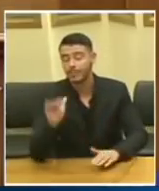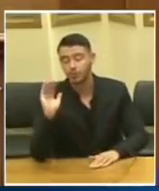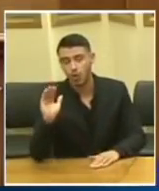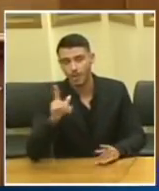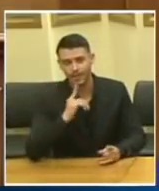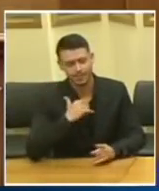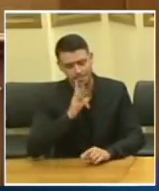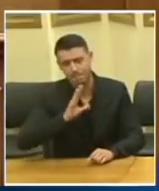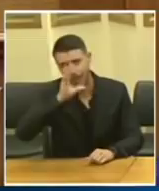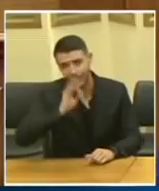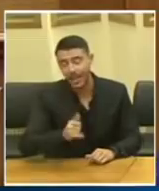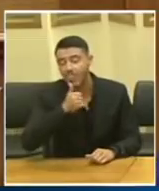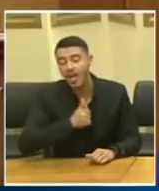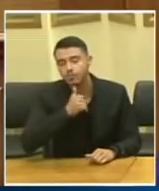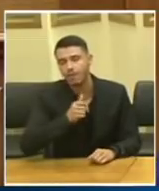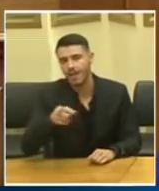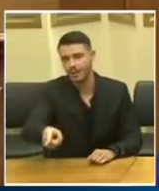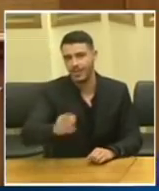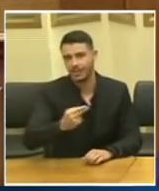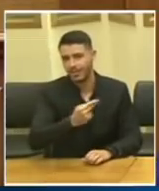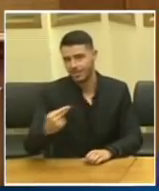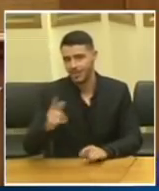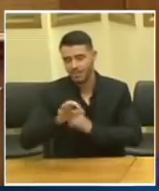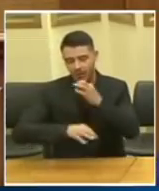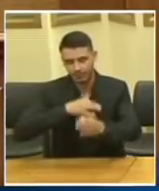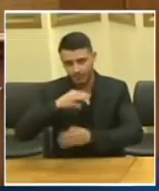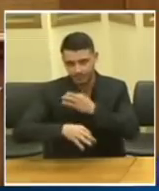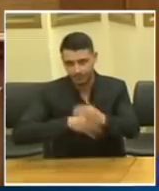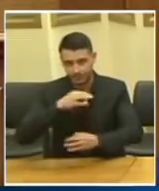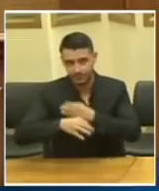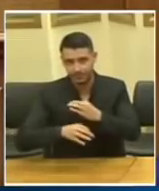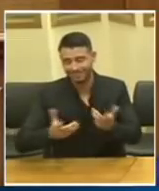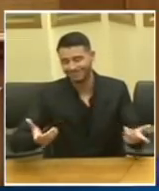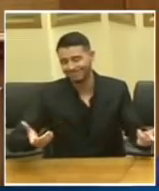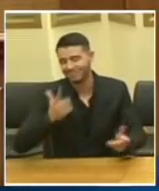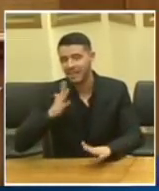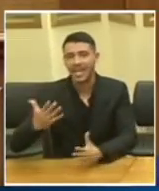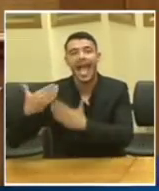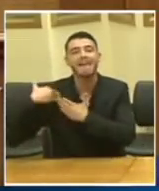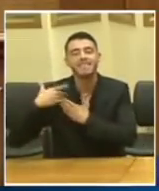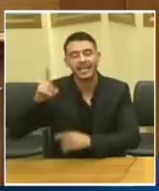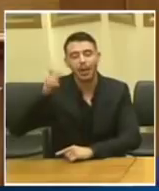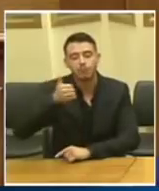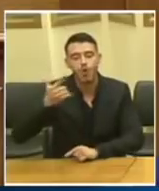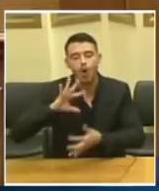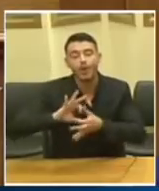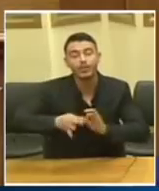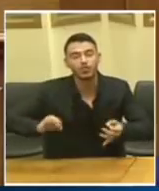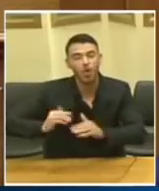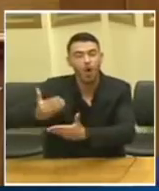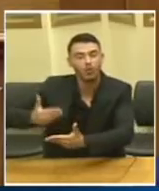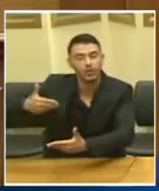Κάντε ησυχία, παρακαλώ. Ακριβώς γιατί δεν θα μετρηθείτε μονάχα με τις ευθύνες σας απέναντι στην ιστορία, αλλά θα μετρηθείτε και